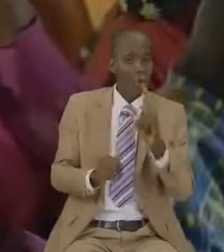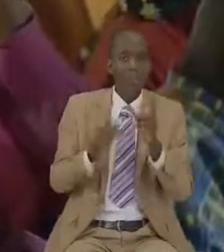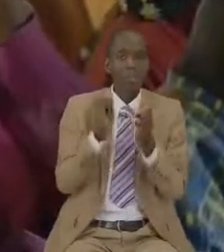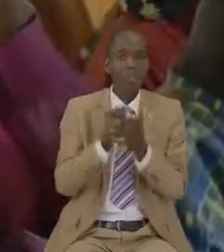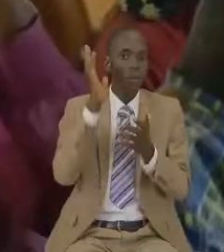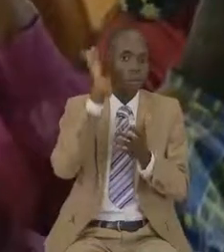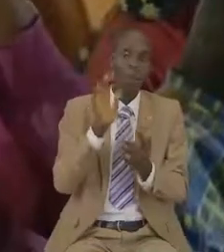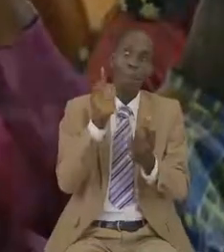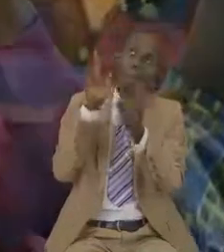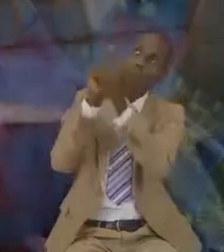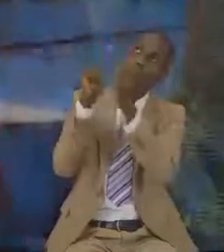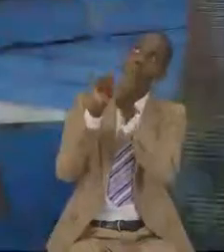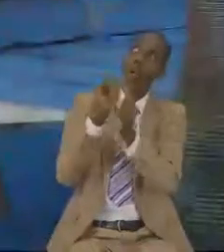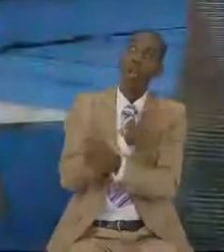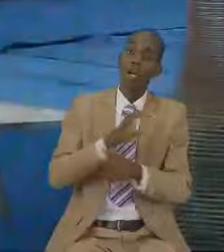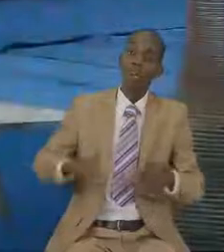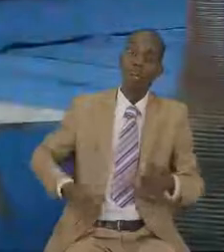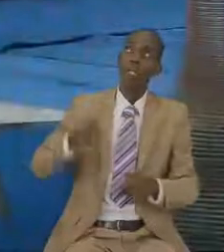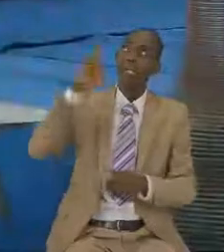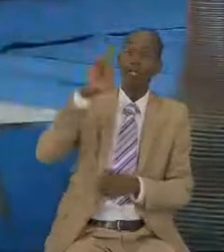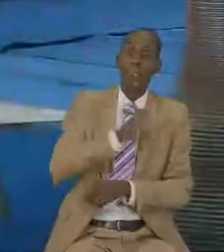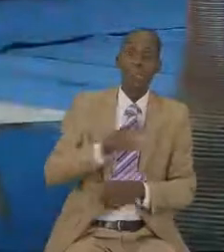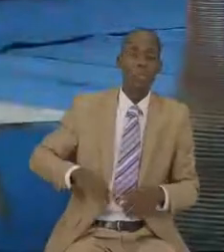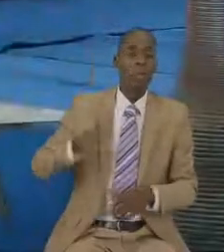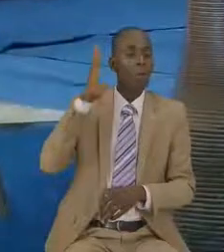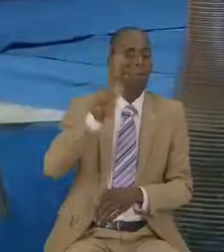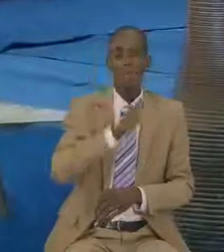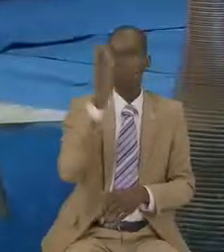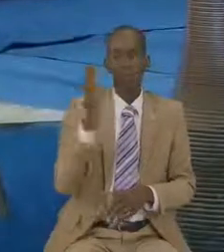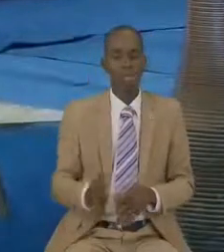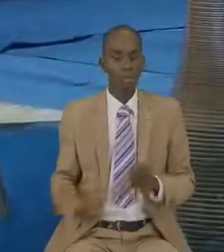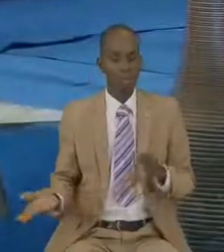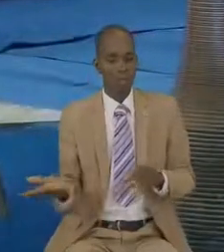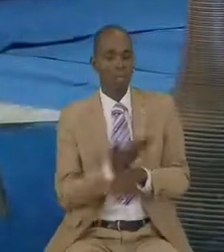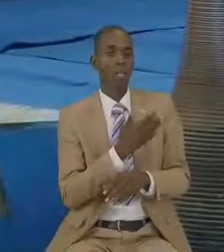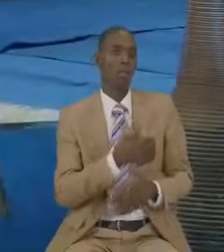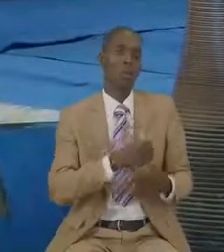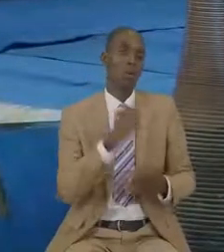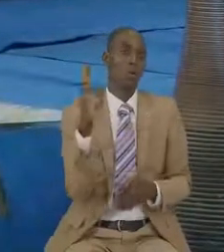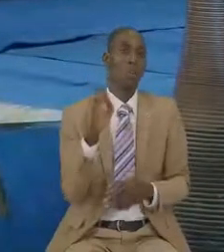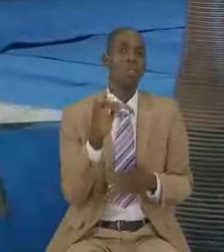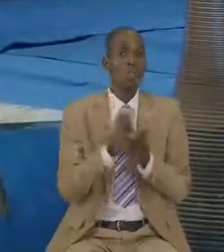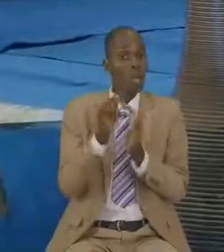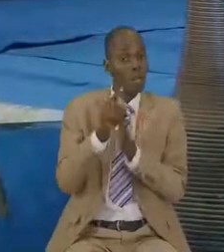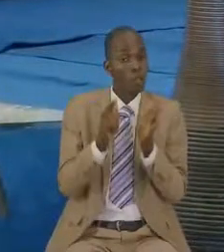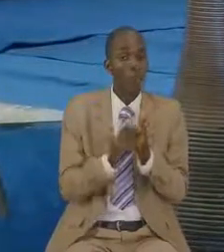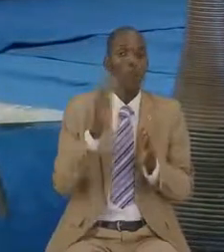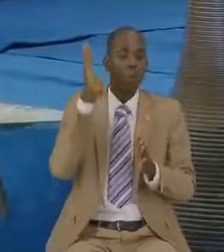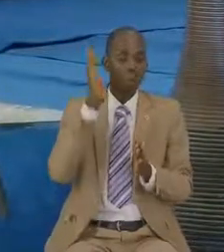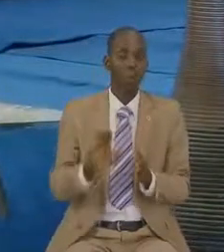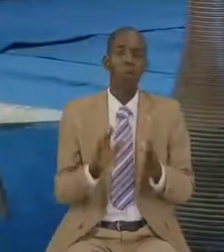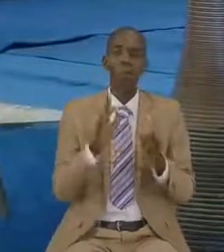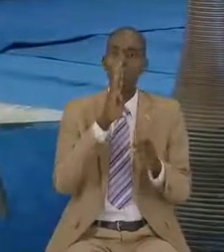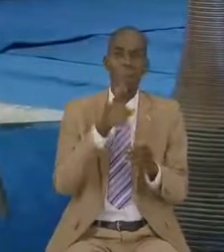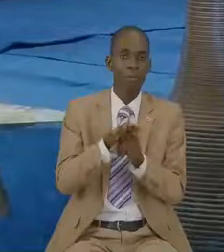Seigneur, je ne le rejetterai pas. Cette loi sera accomplie pour tous ceux qui viennent.